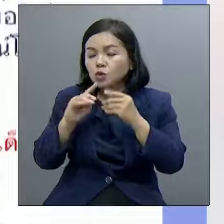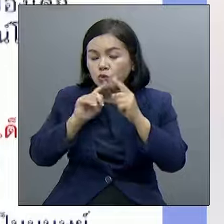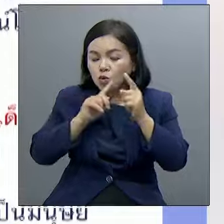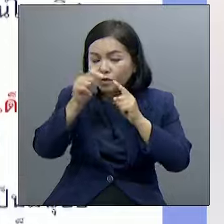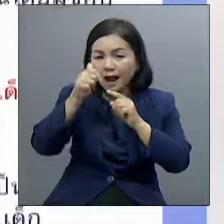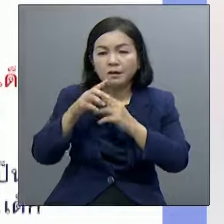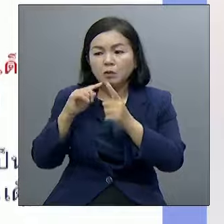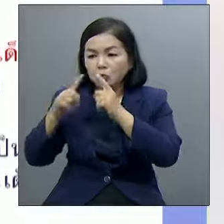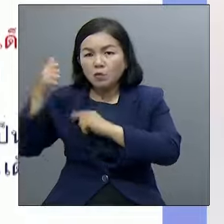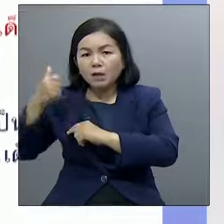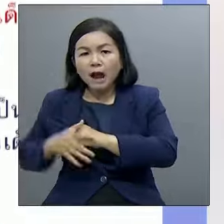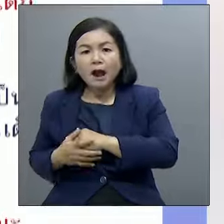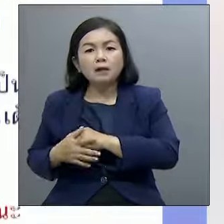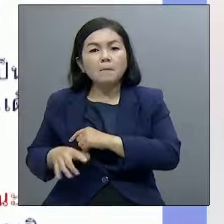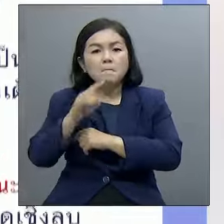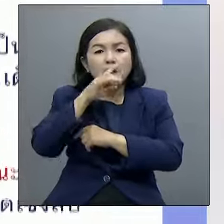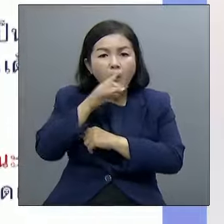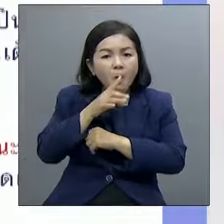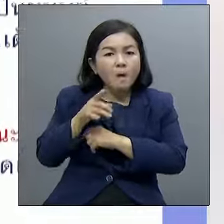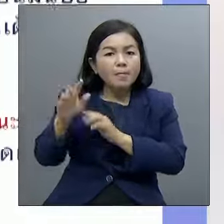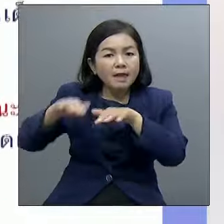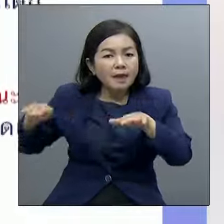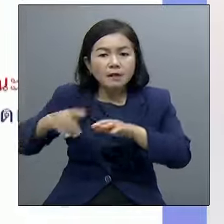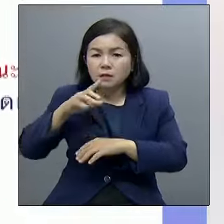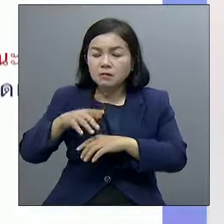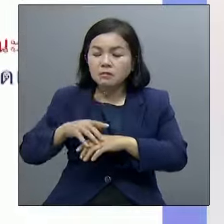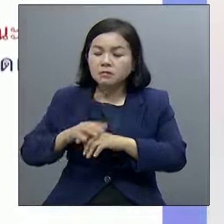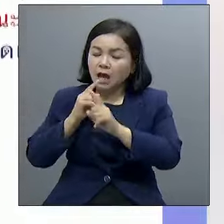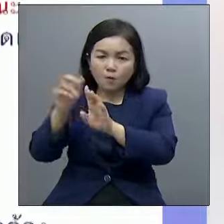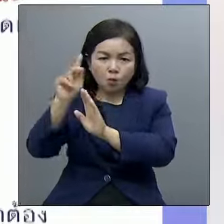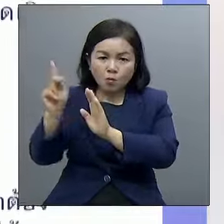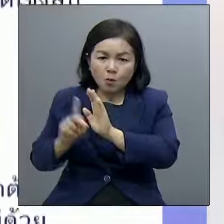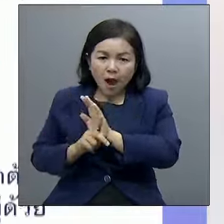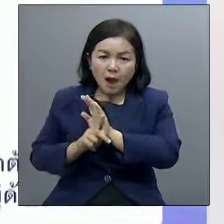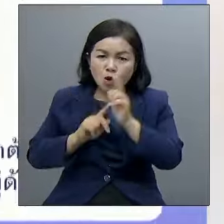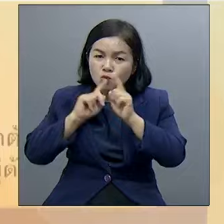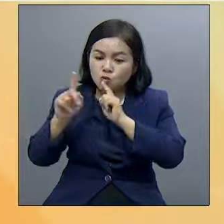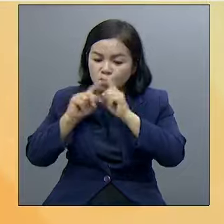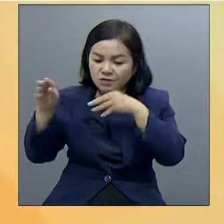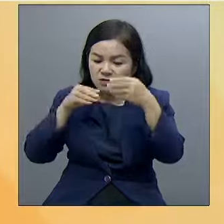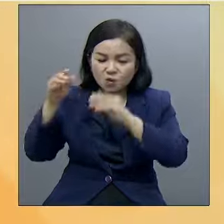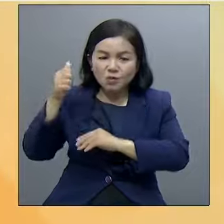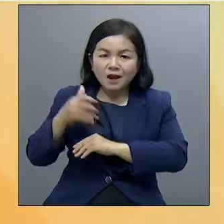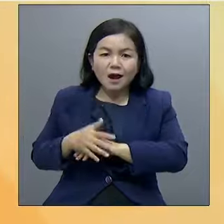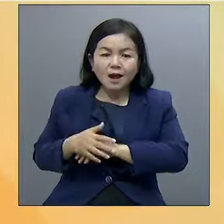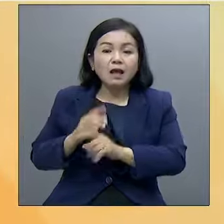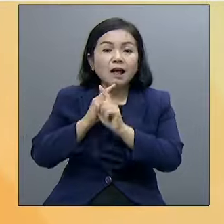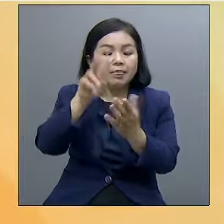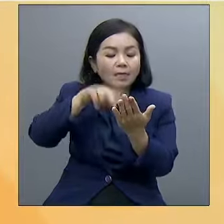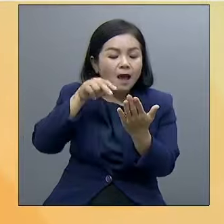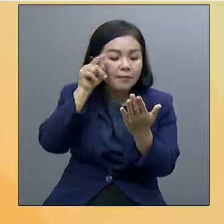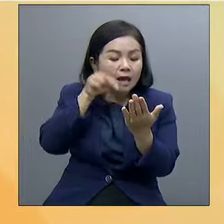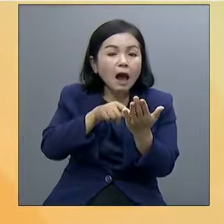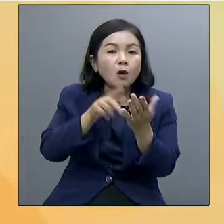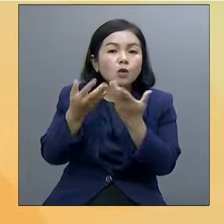อมความไม่ได ้ ถ้าอนาจารเด็กเนี่ยยอมความไม่ได ้นะคะ แต่ถ้าในเรื่องบางเรื่องเช่นพบที่อ่านตามข่าวเนาะบอกว่าพ่อ